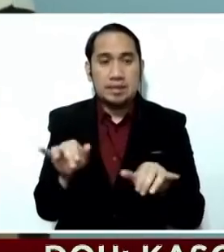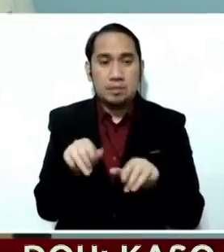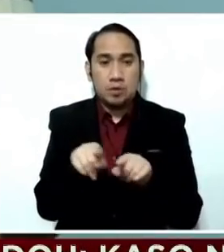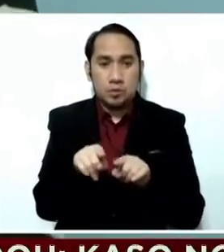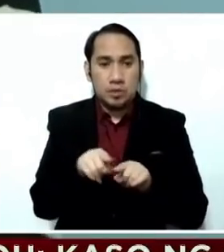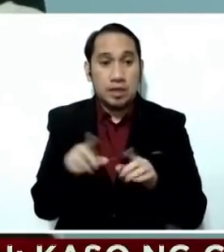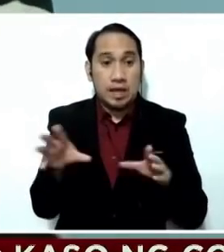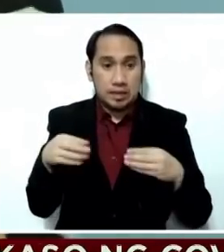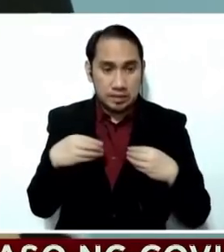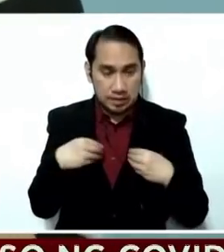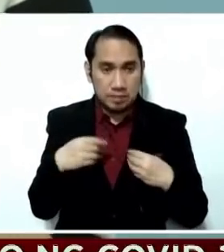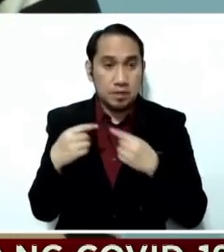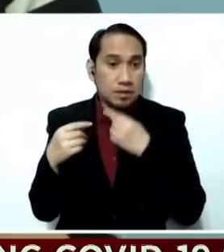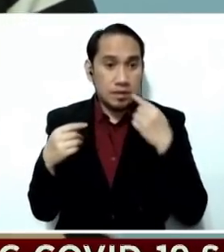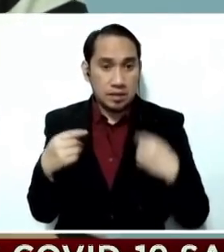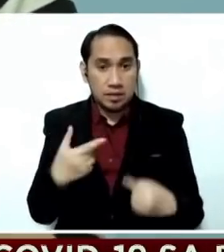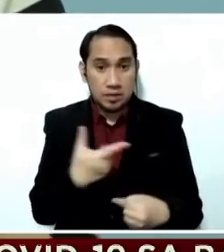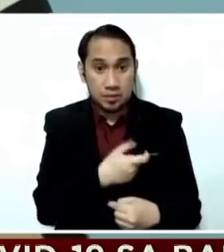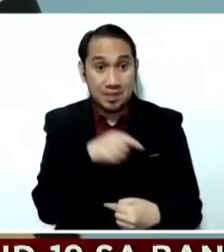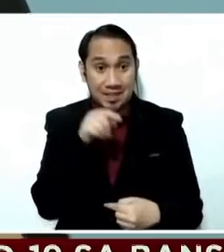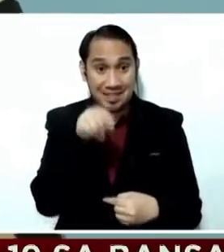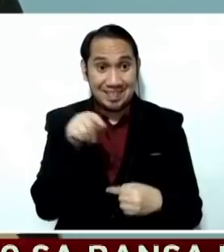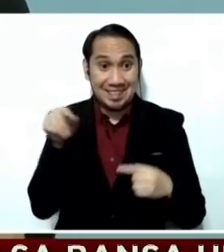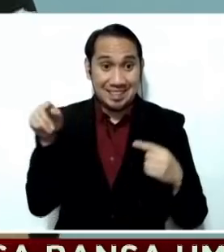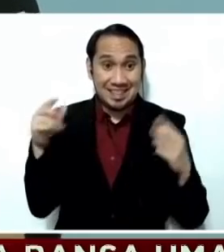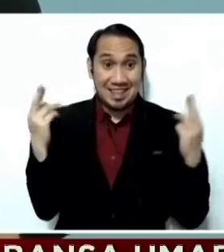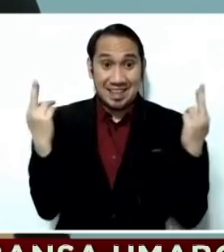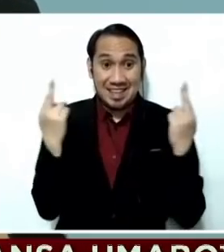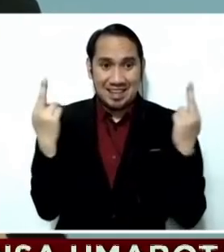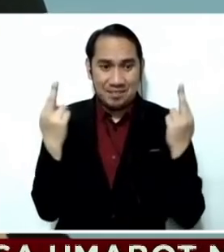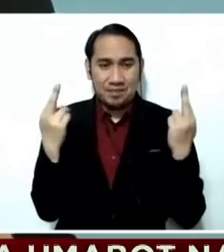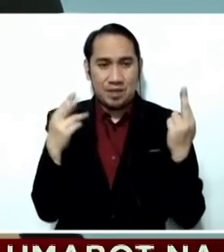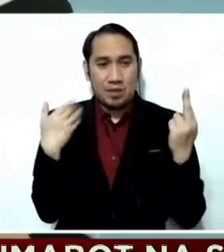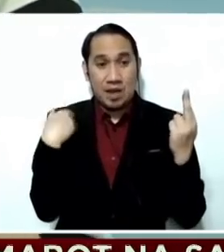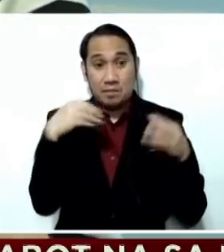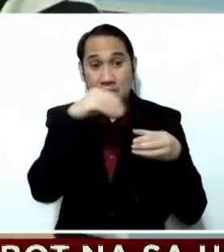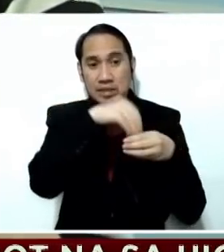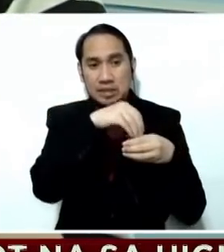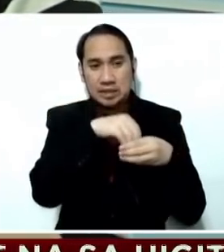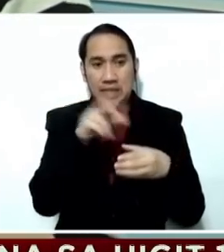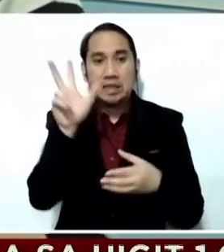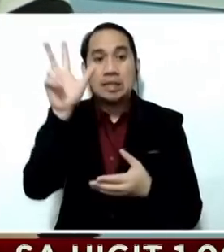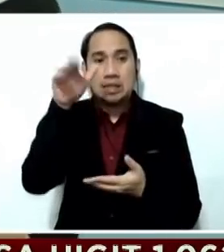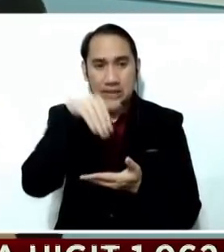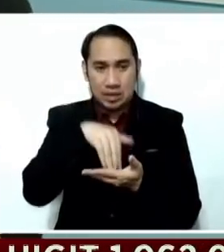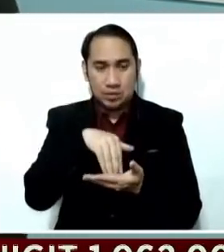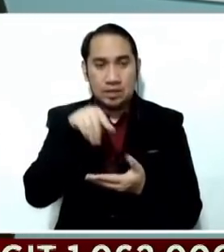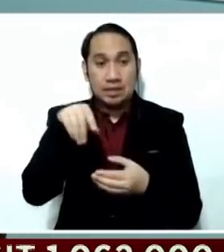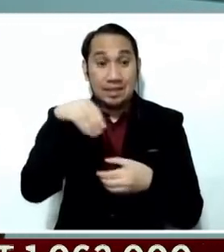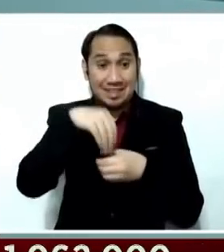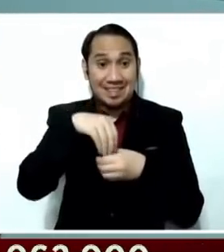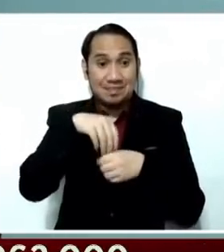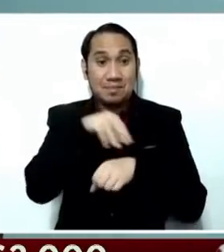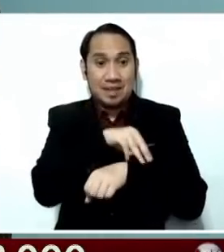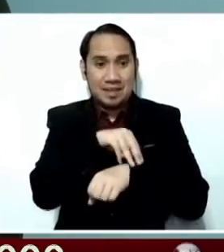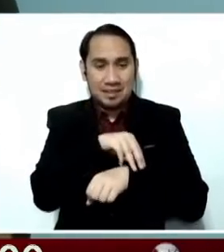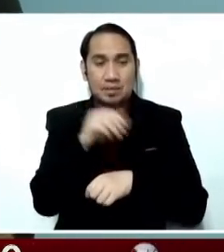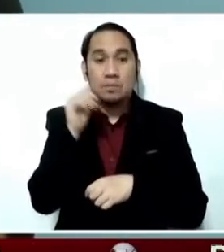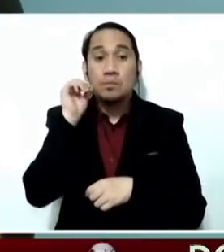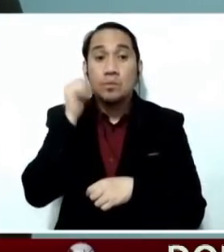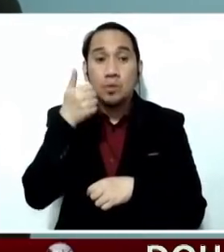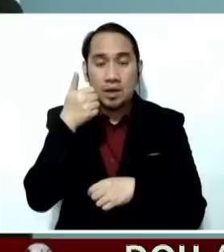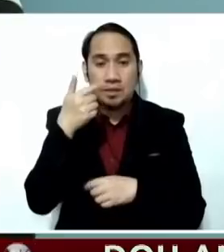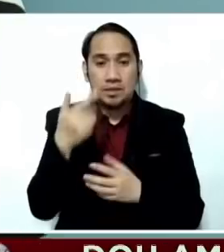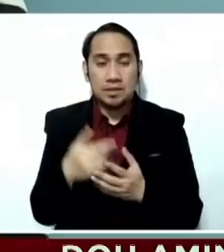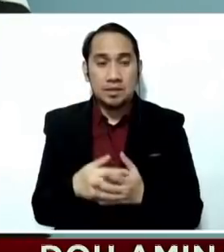Sa biofreezers na ito, nakalagak ang unang 3,000 doses ng Sputnik V na natanggap ng Makati City. Bukas ng umaga, tatanggalin